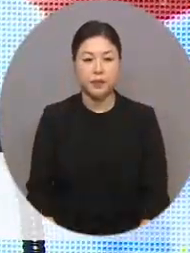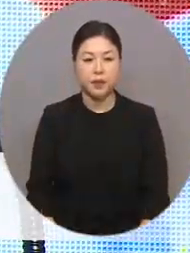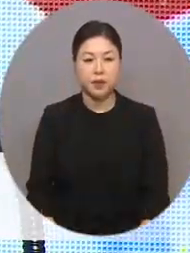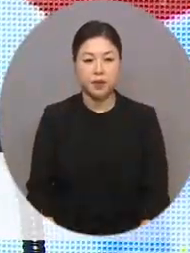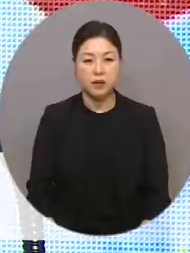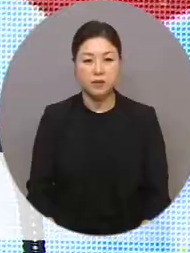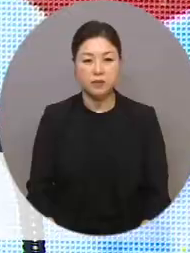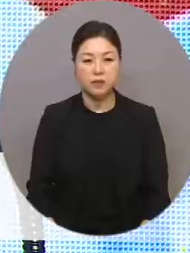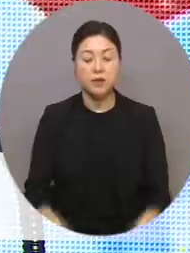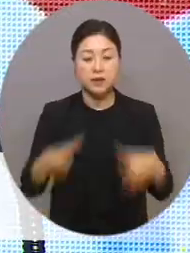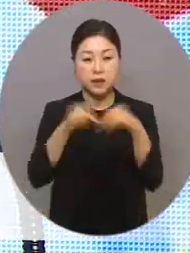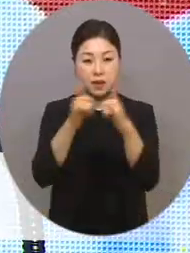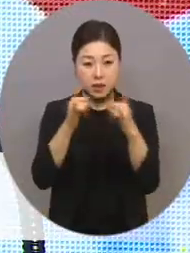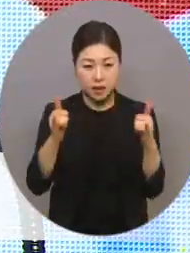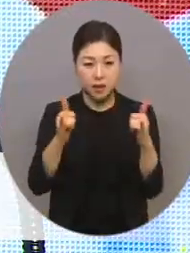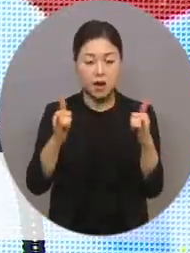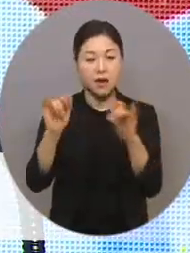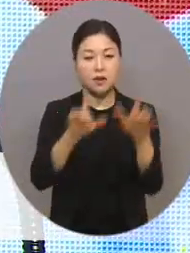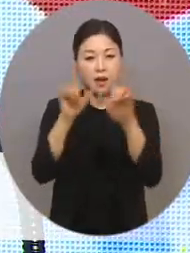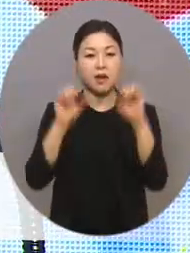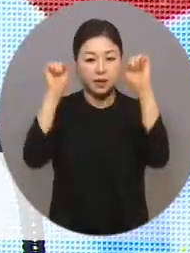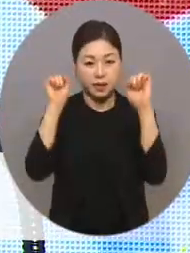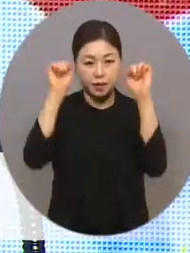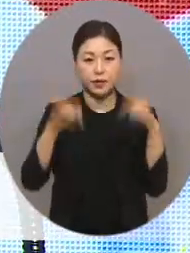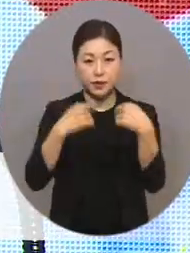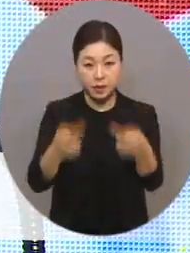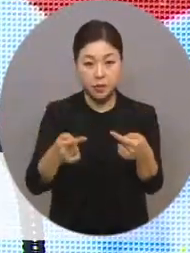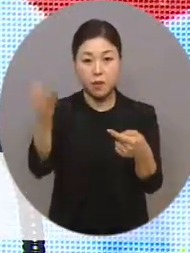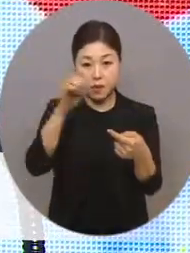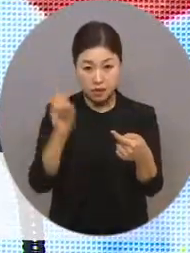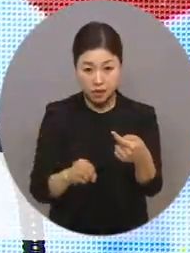2023년 장애인의 생활체육 참여율은